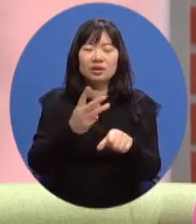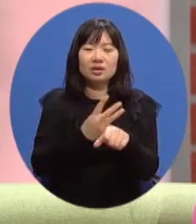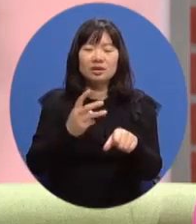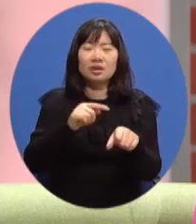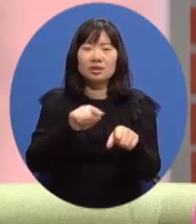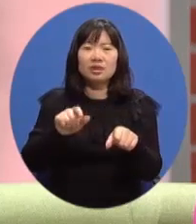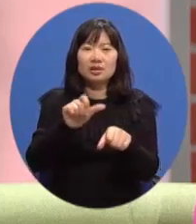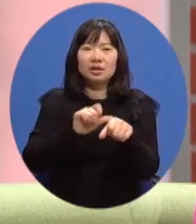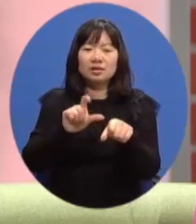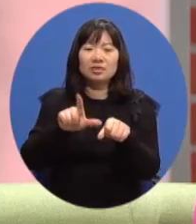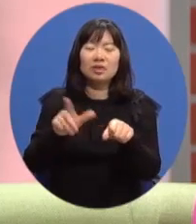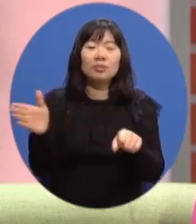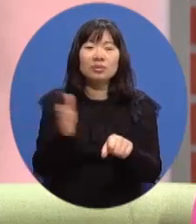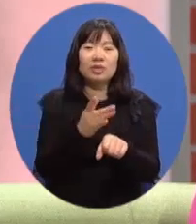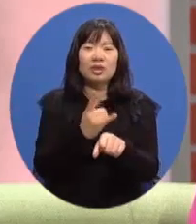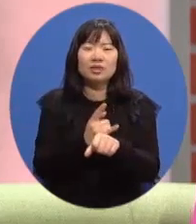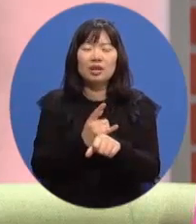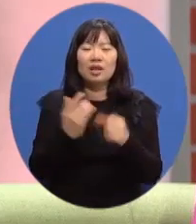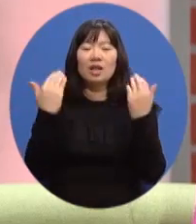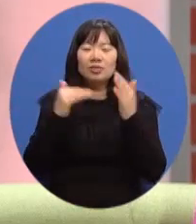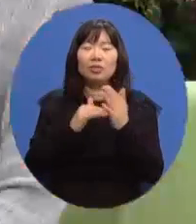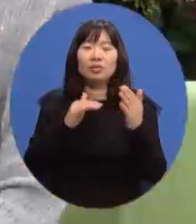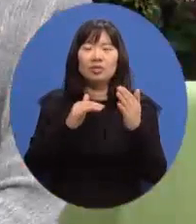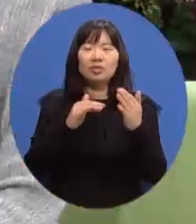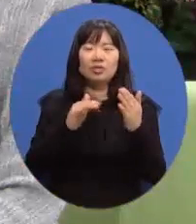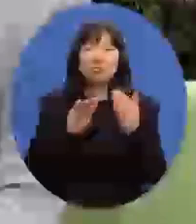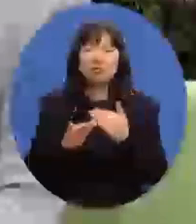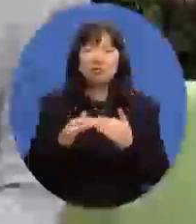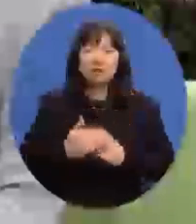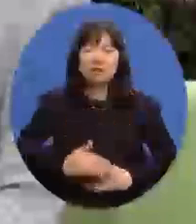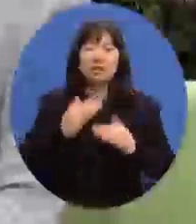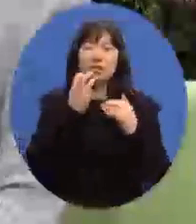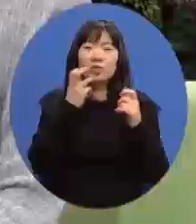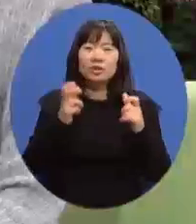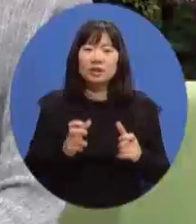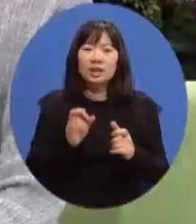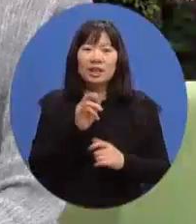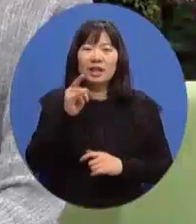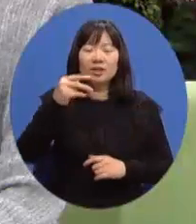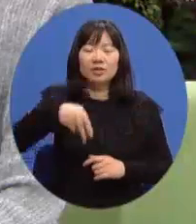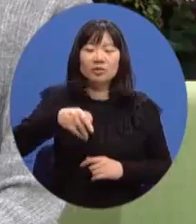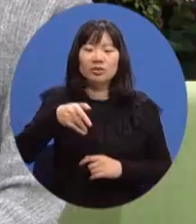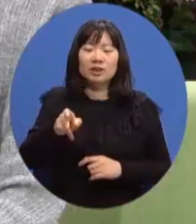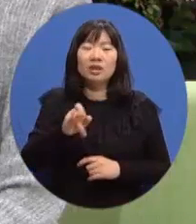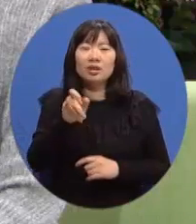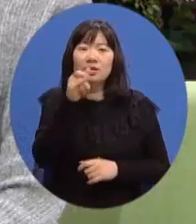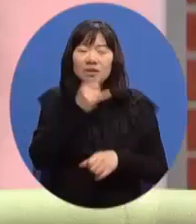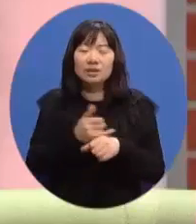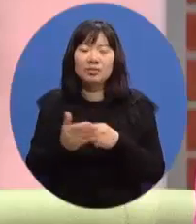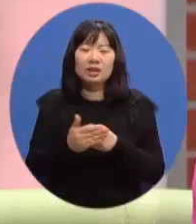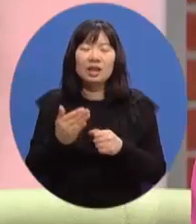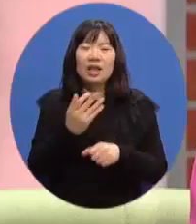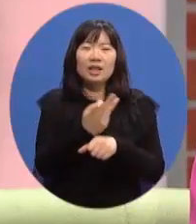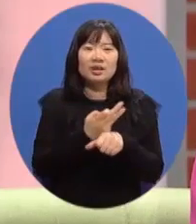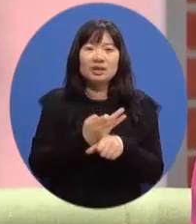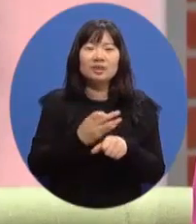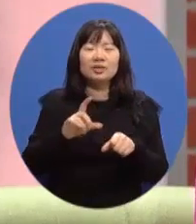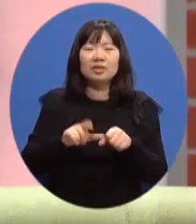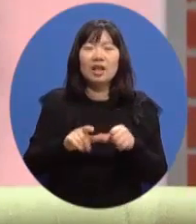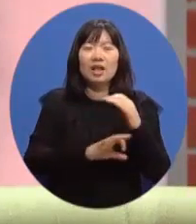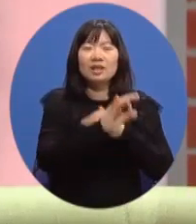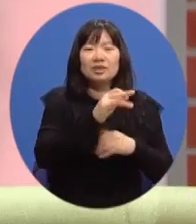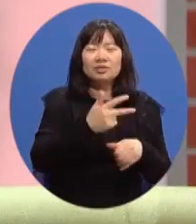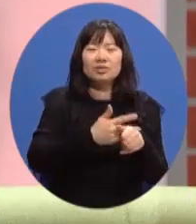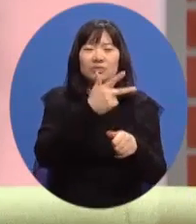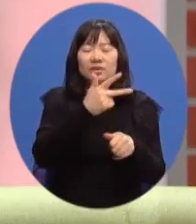3시간에서 5시간부터 해서 방과후 가정반을 서울 같은 경우는 에드케어를 운영하기 때문에 13시간을 아침 7시부터 저녁